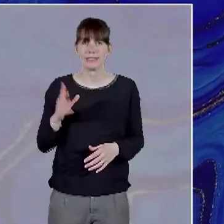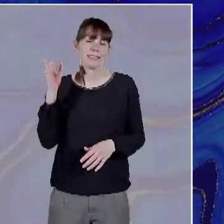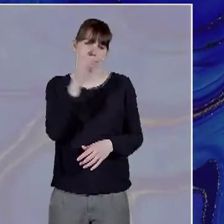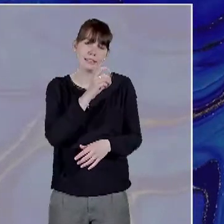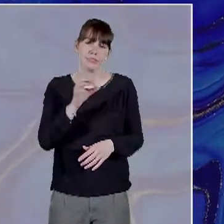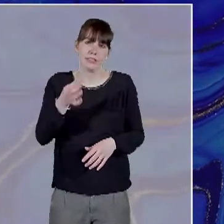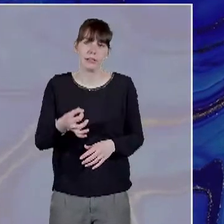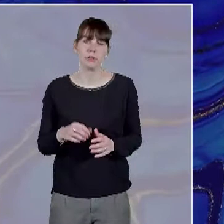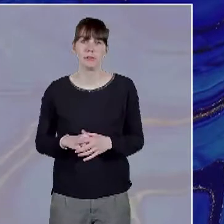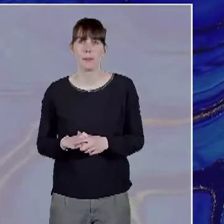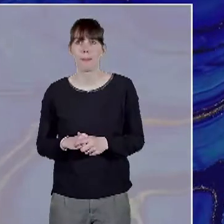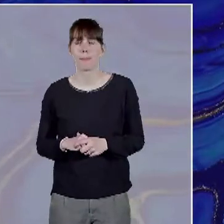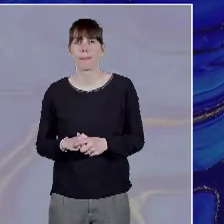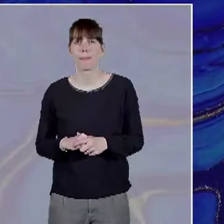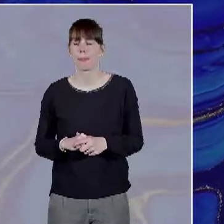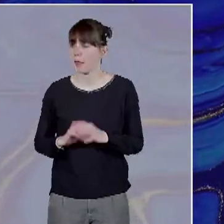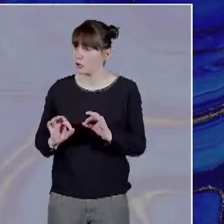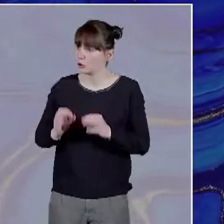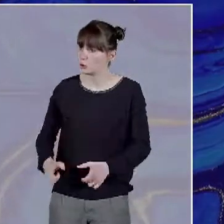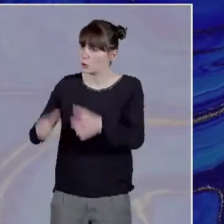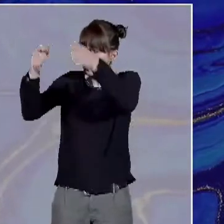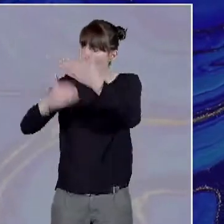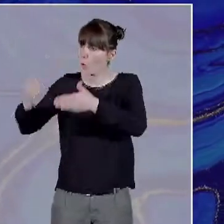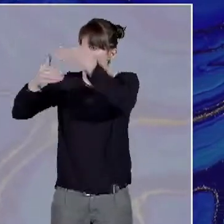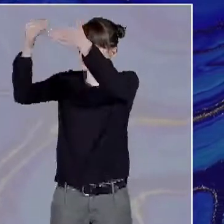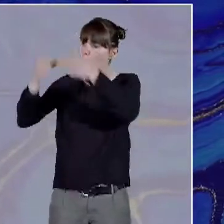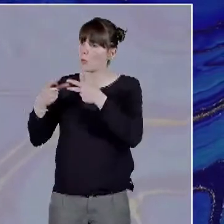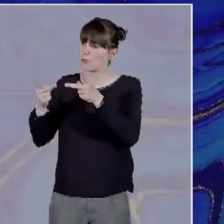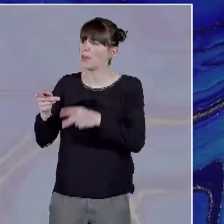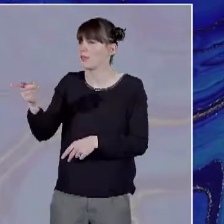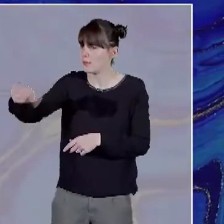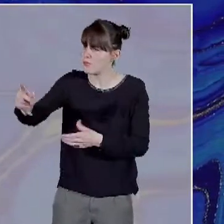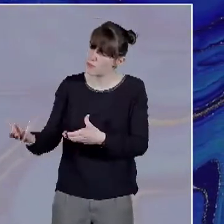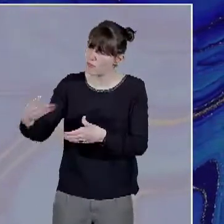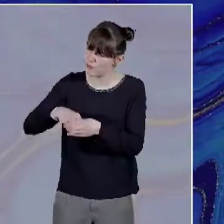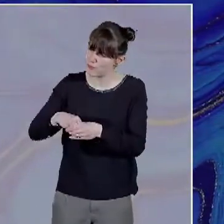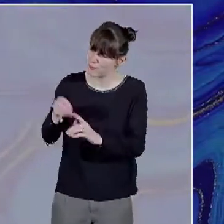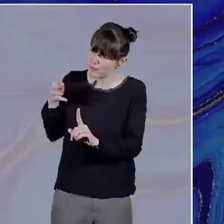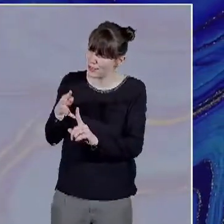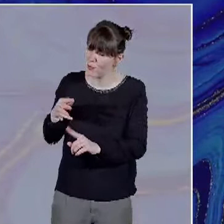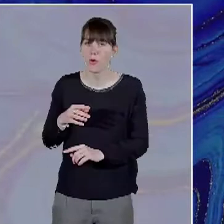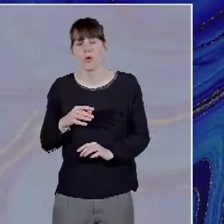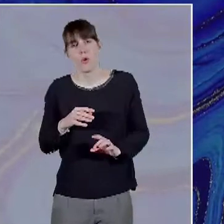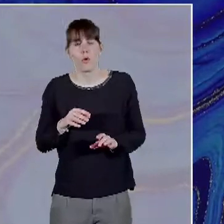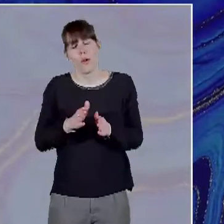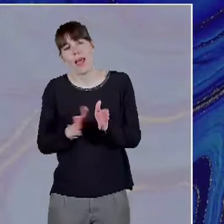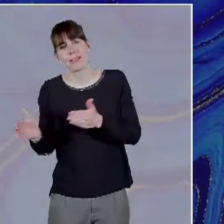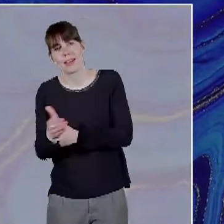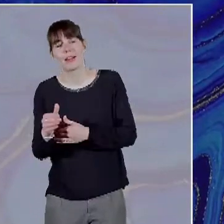sujet. En tout cas, pour la rénovation. Changer de la construction publique, suivi des chantiers, ça vous concerne un peu. Ça me concerne aussi, mais je dirais qu'il faut qu'on